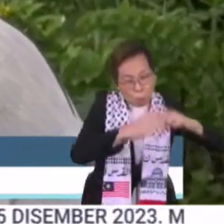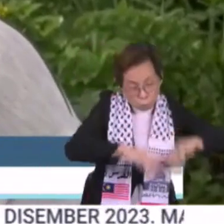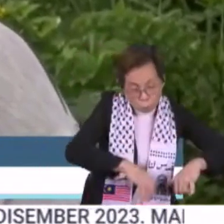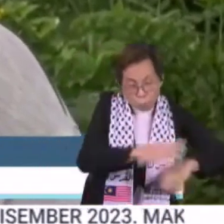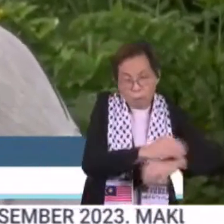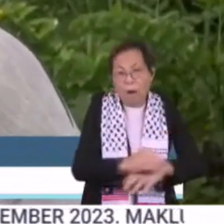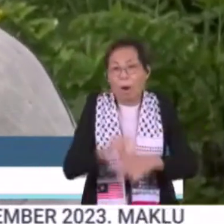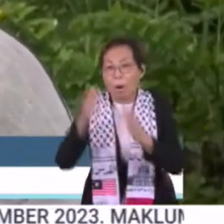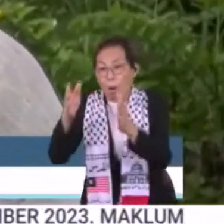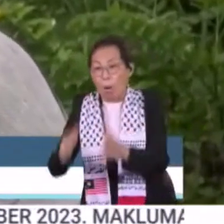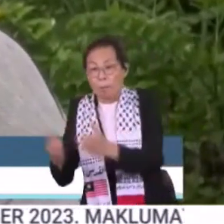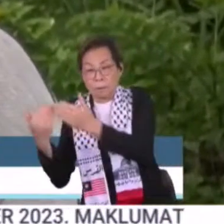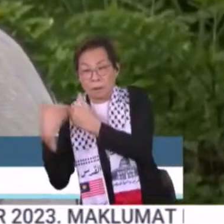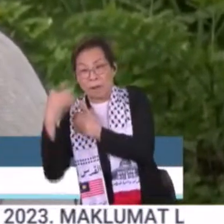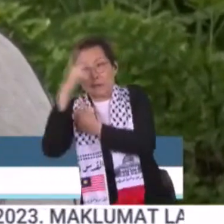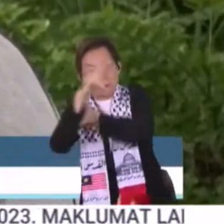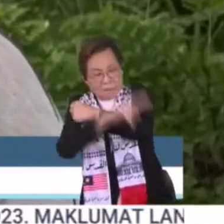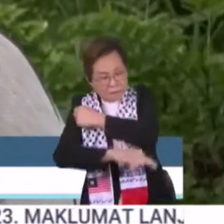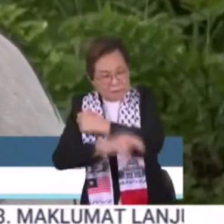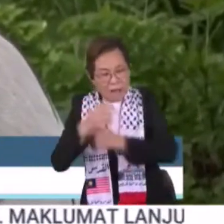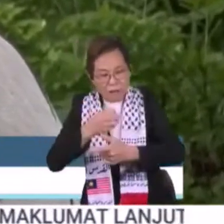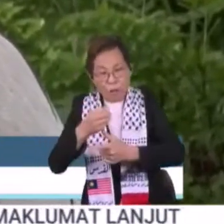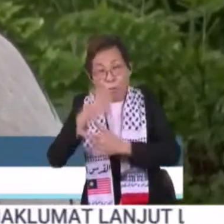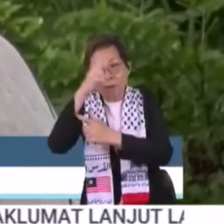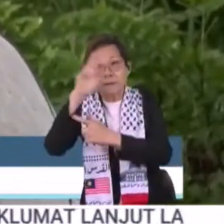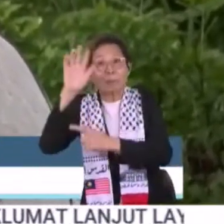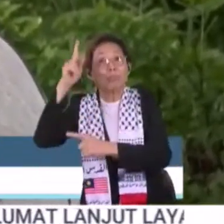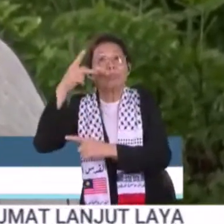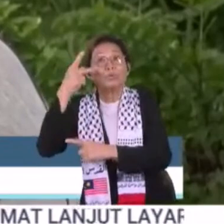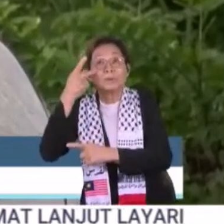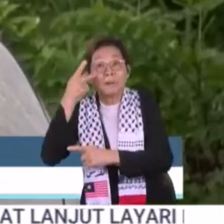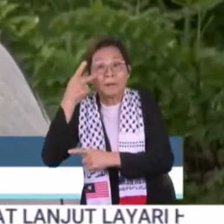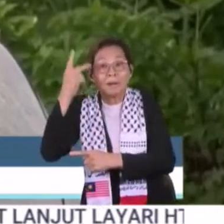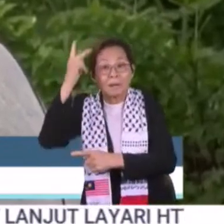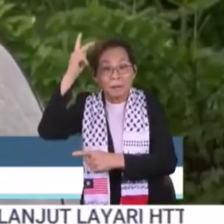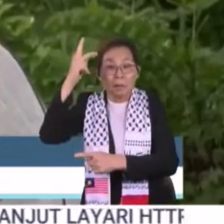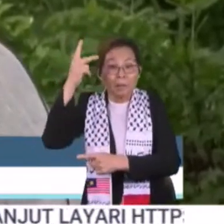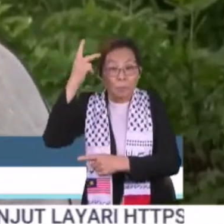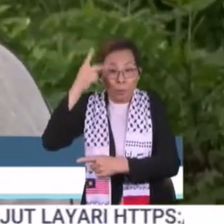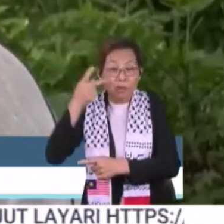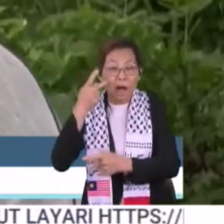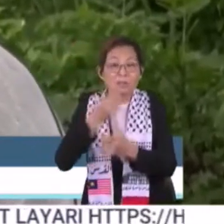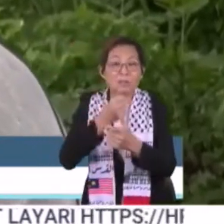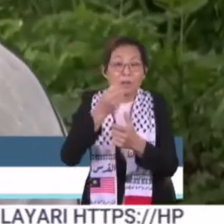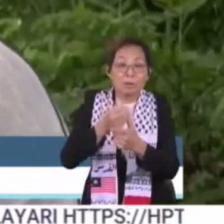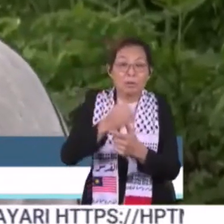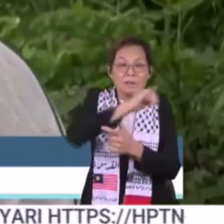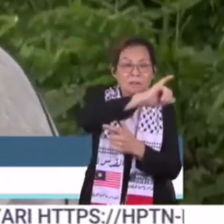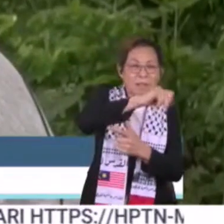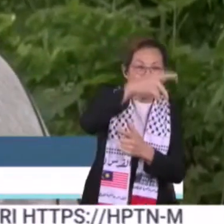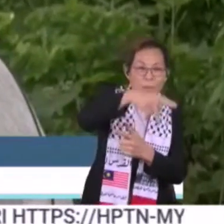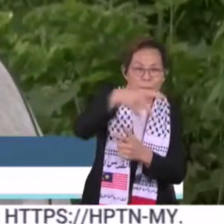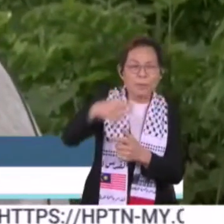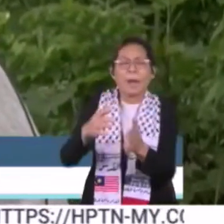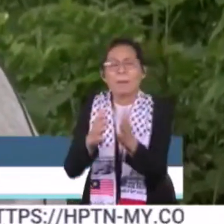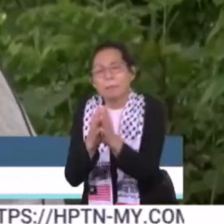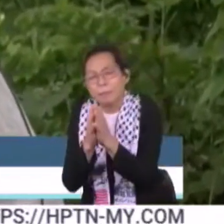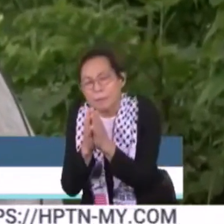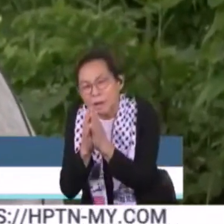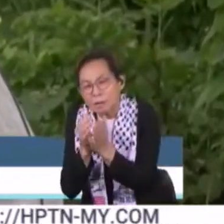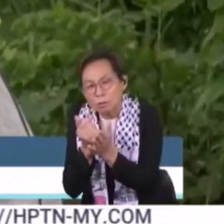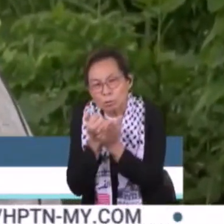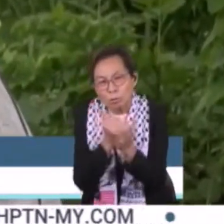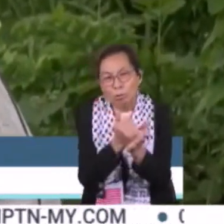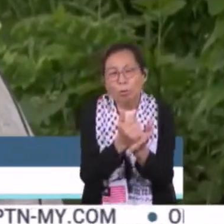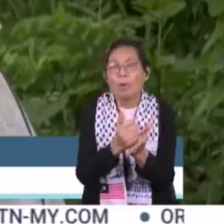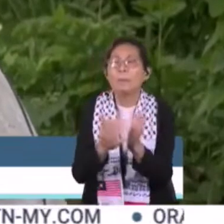bertanggungjawab kerajaan Negeri kerajaan Pusat atau jabatan JPS atau jambatan mana jpp minta tolong ke